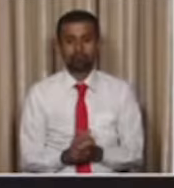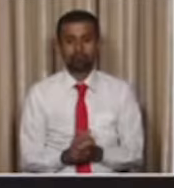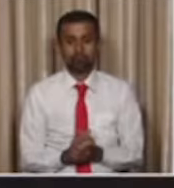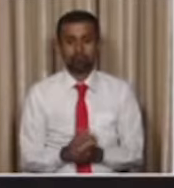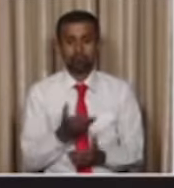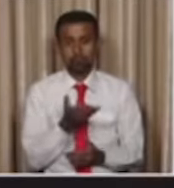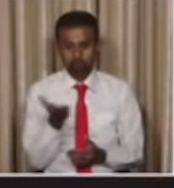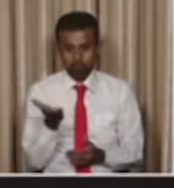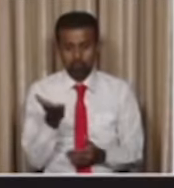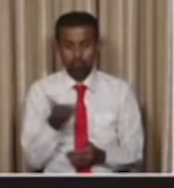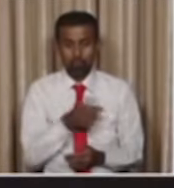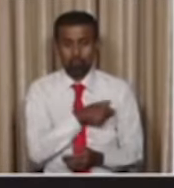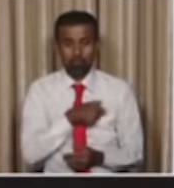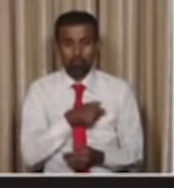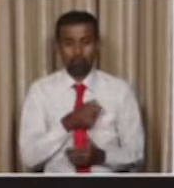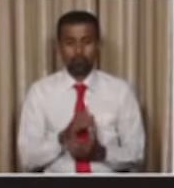සභානායකතුමා